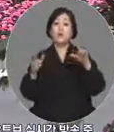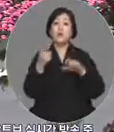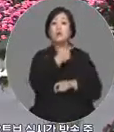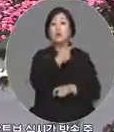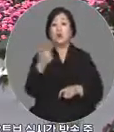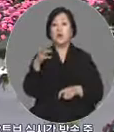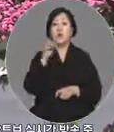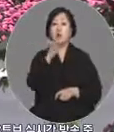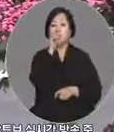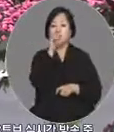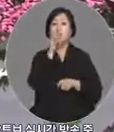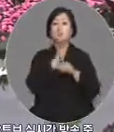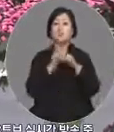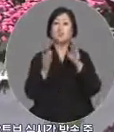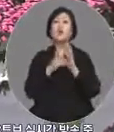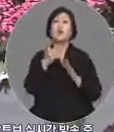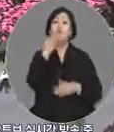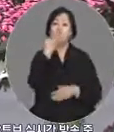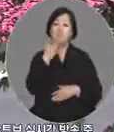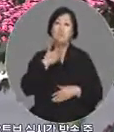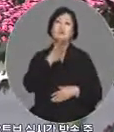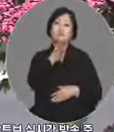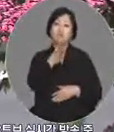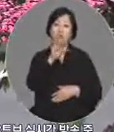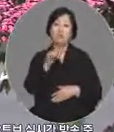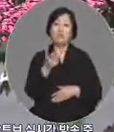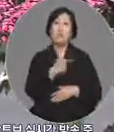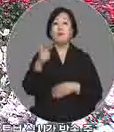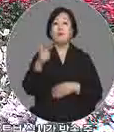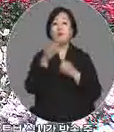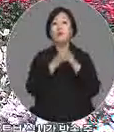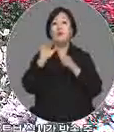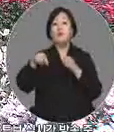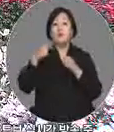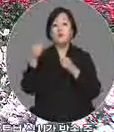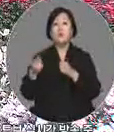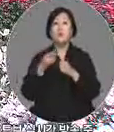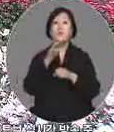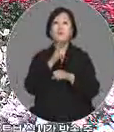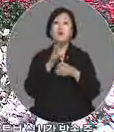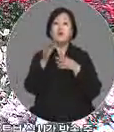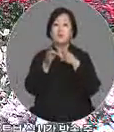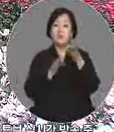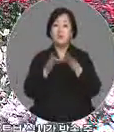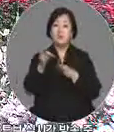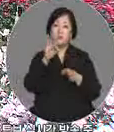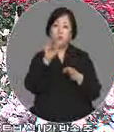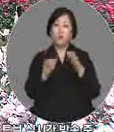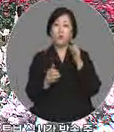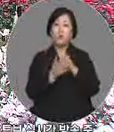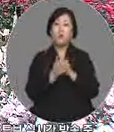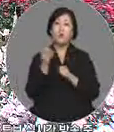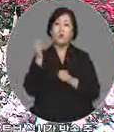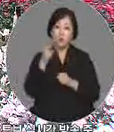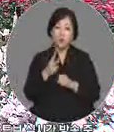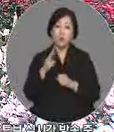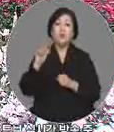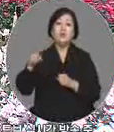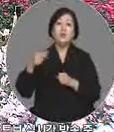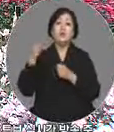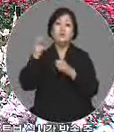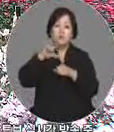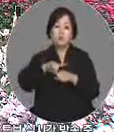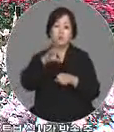많이 늘어나는 업종이 음식업종입니다. 네. 그 다음으로 편의점과 같은 소매 유통업, 그 다음에는 주유소